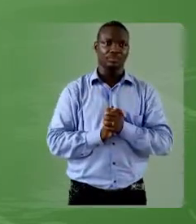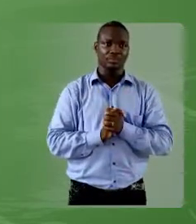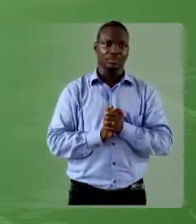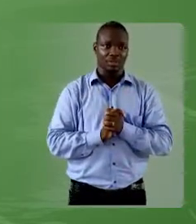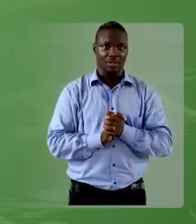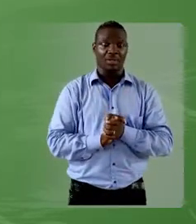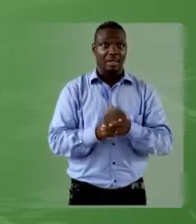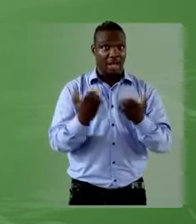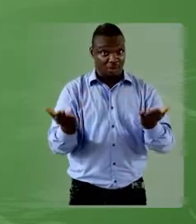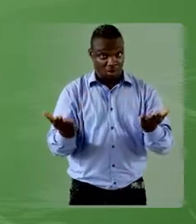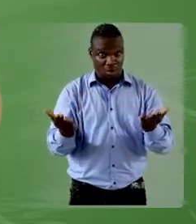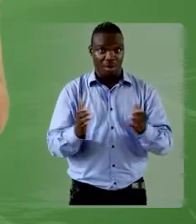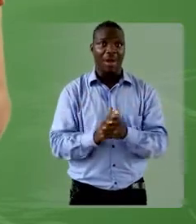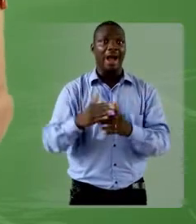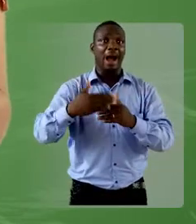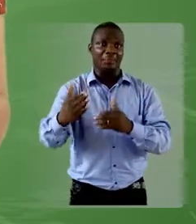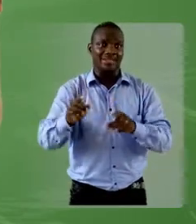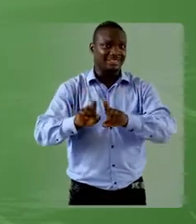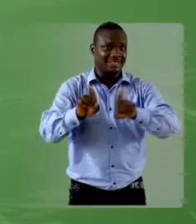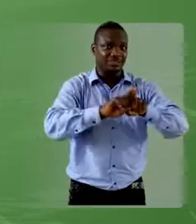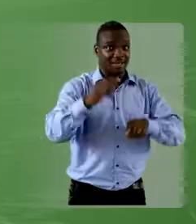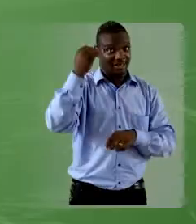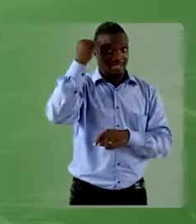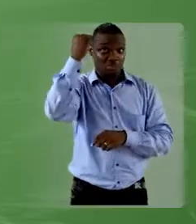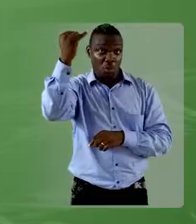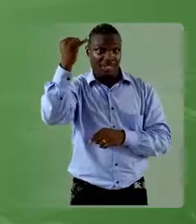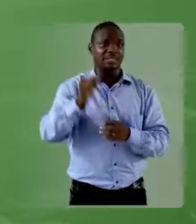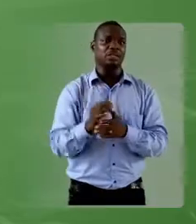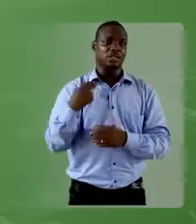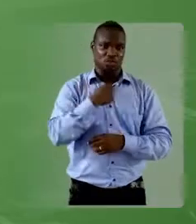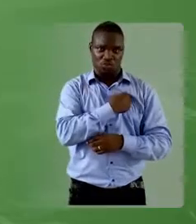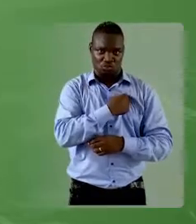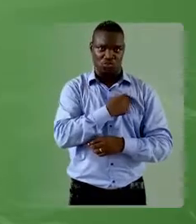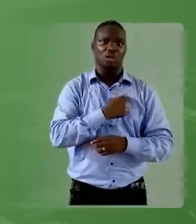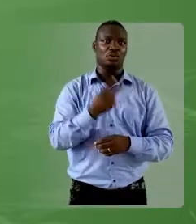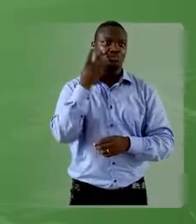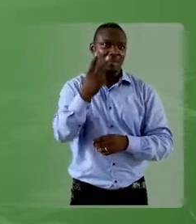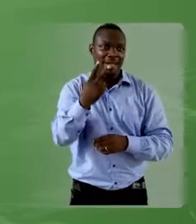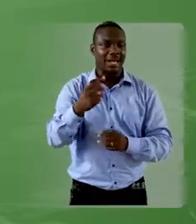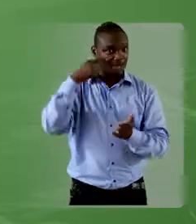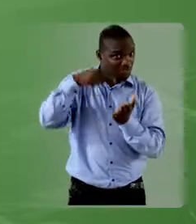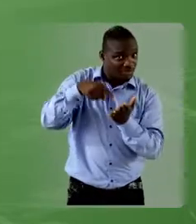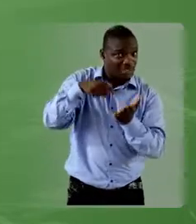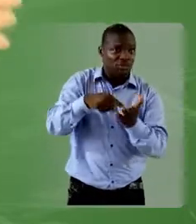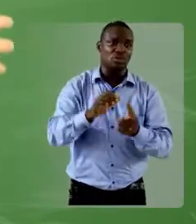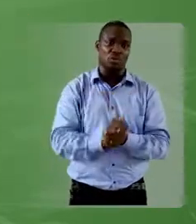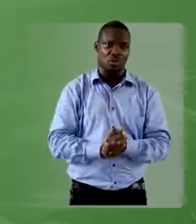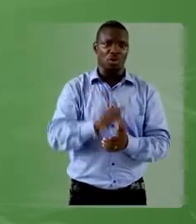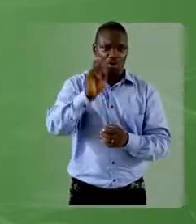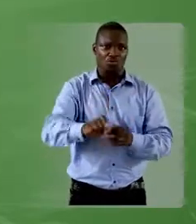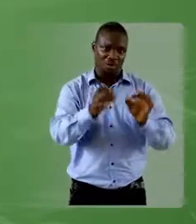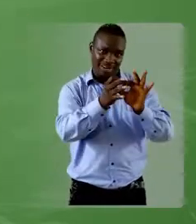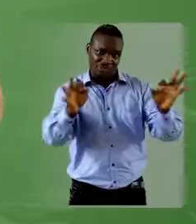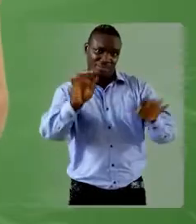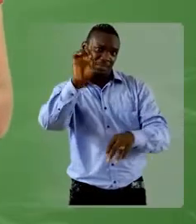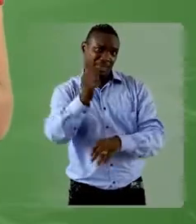Ayant donné ces différentes hypothèses, nous allons passer à la vérification de chacune d'elles. Reformulons alors la première